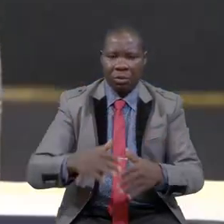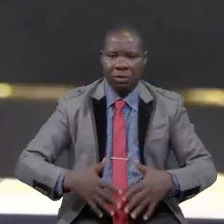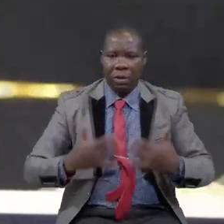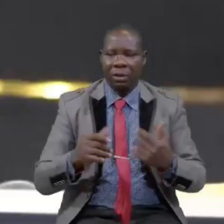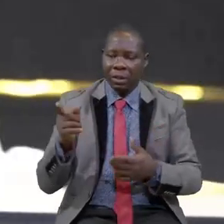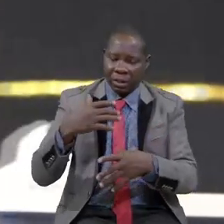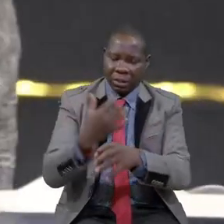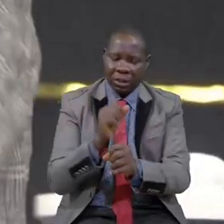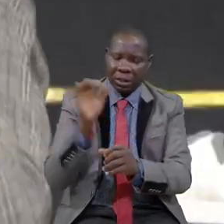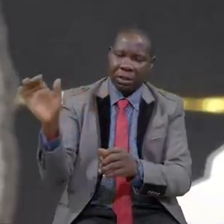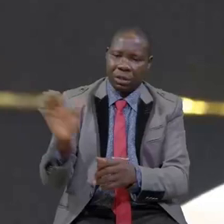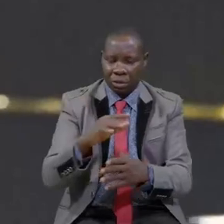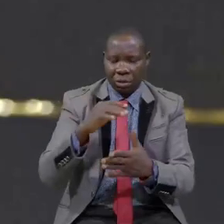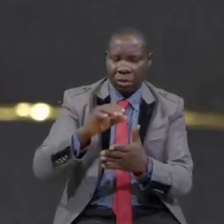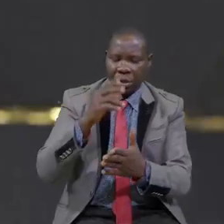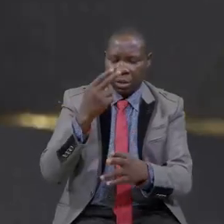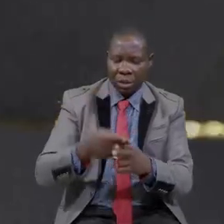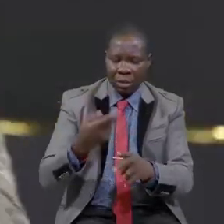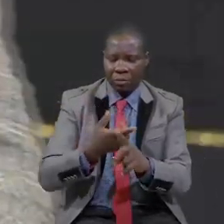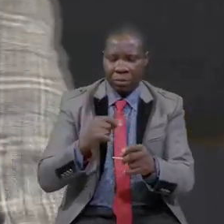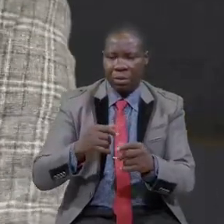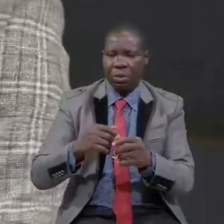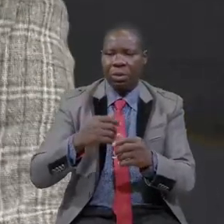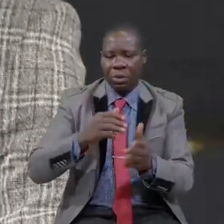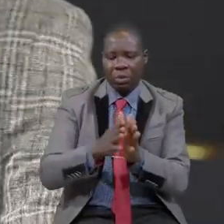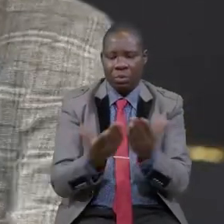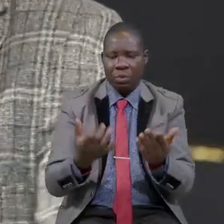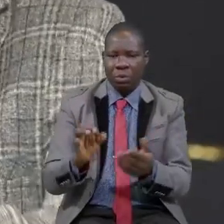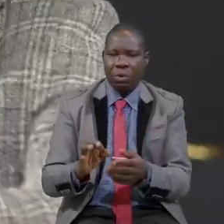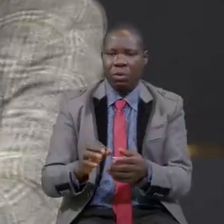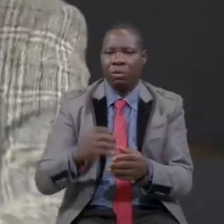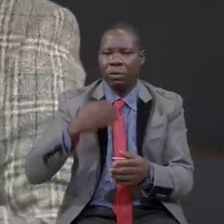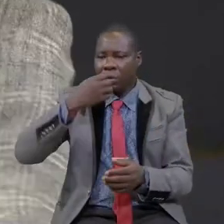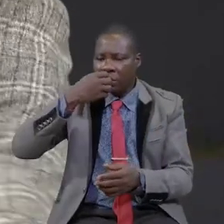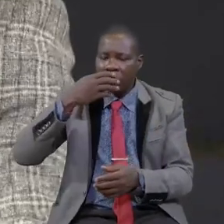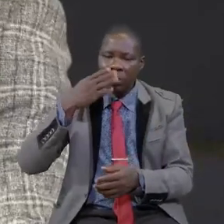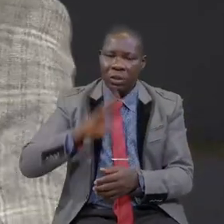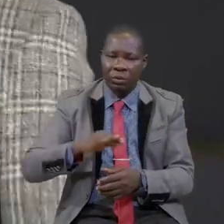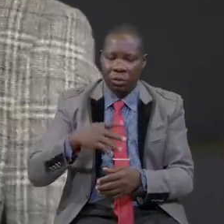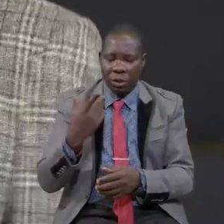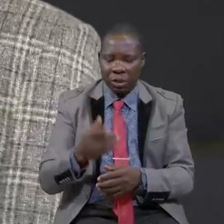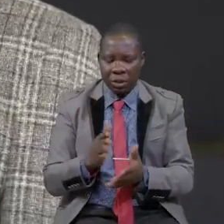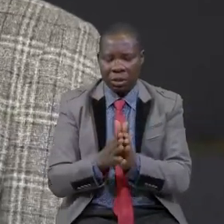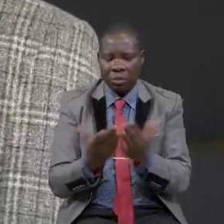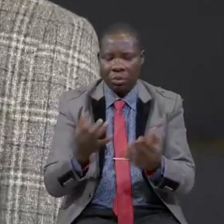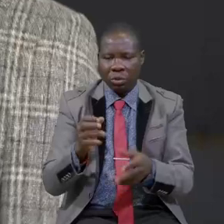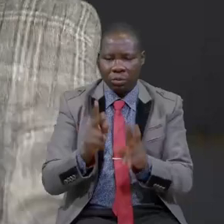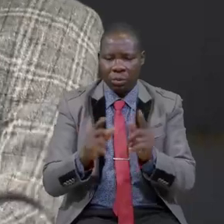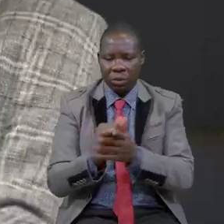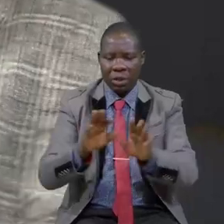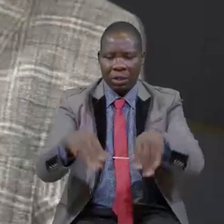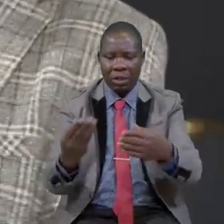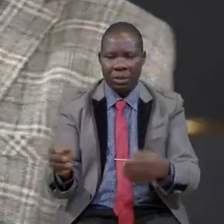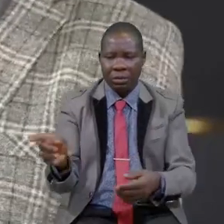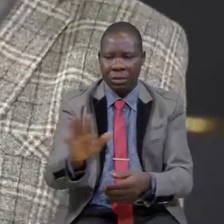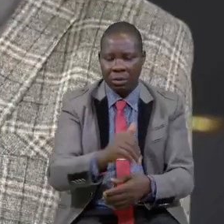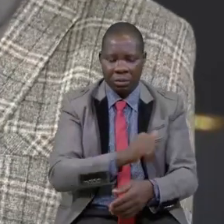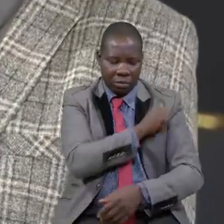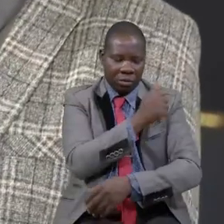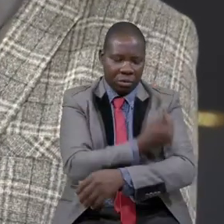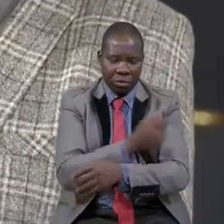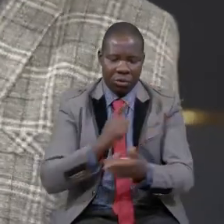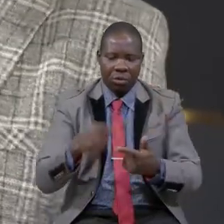du livre de la du livre de ceux-là qui se donnent la licence, la